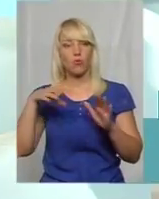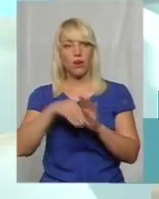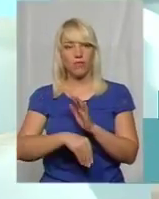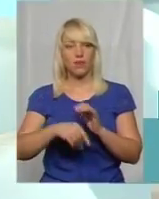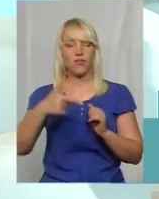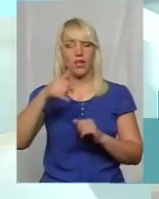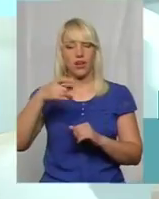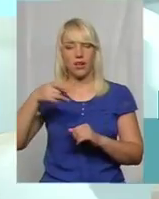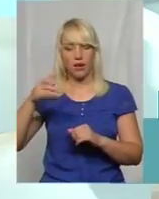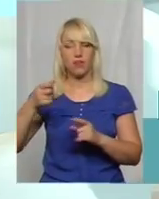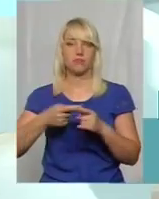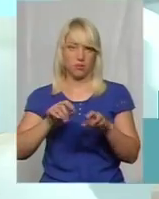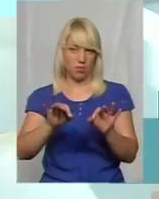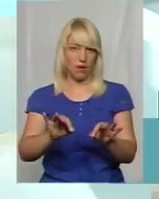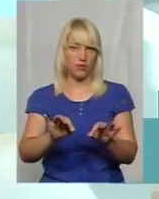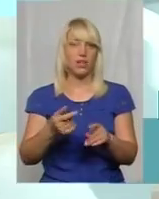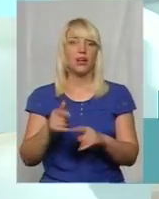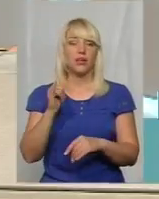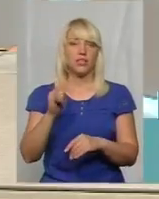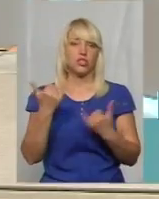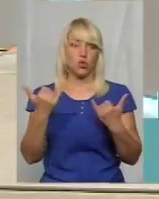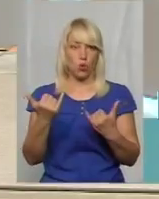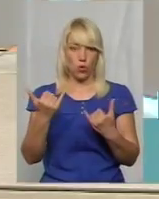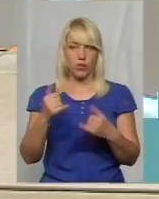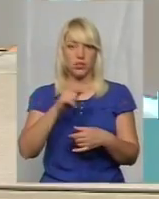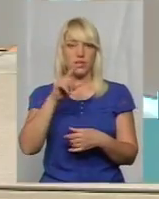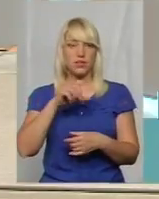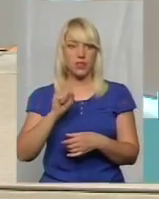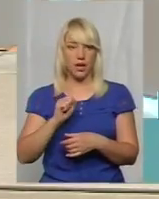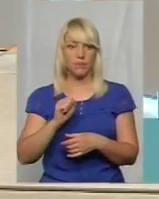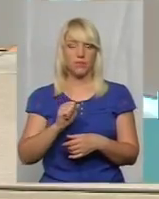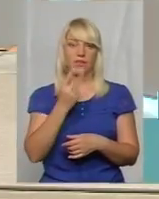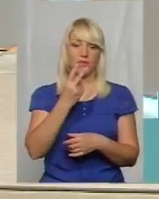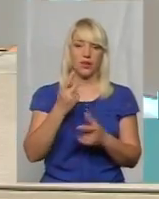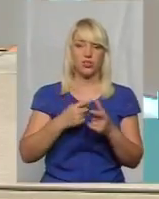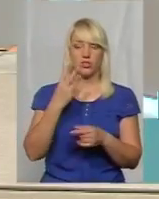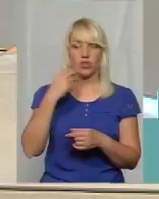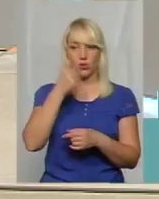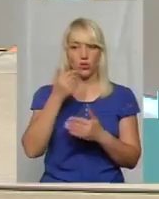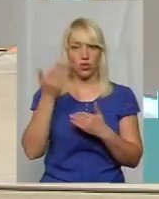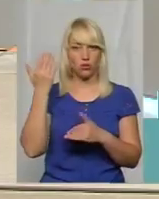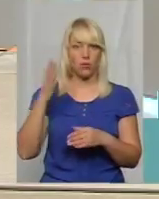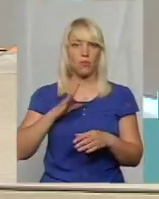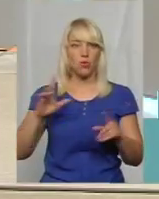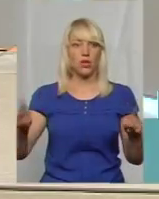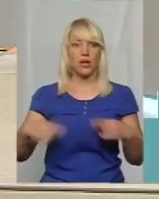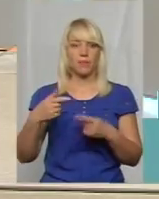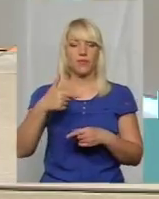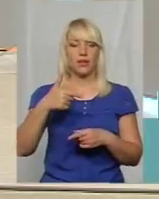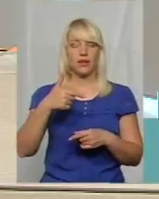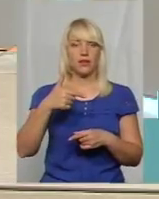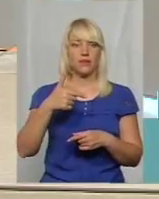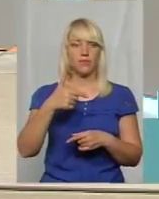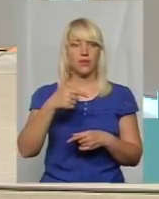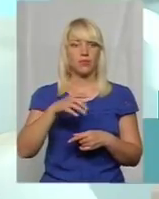області, це є правда. І сьогодні, я не пам'ятаю, чи 2-3 роки тому заснували компанію «Агра-2012», я думаю, що про